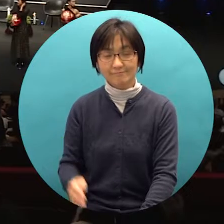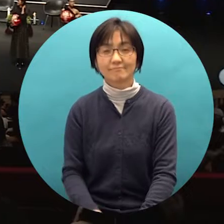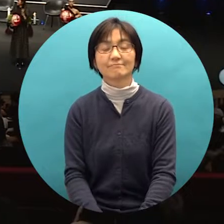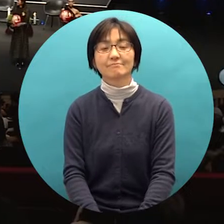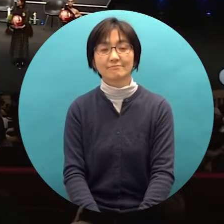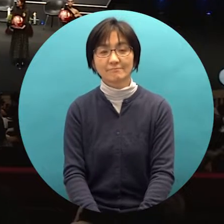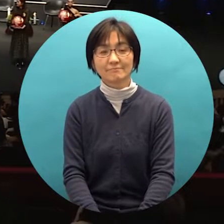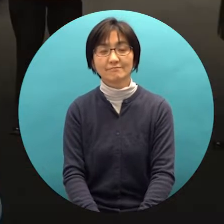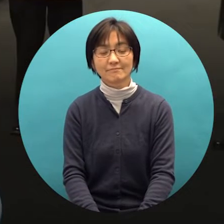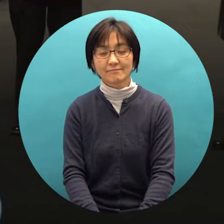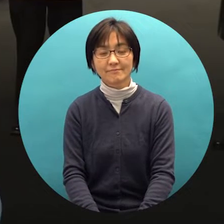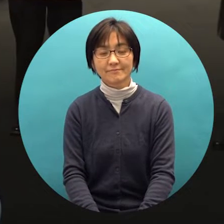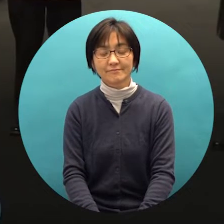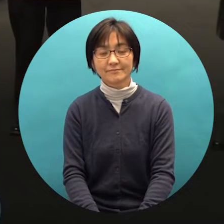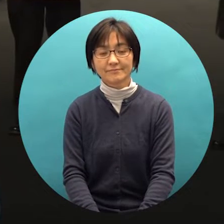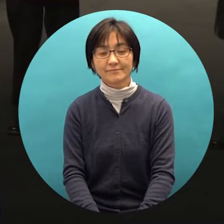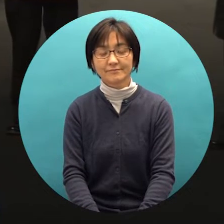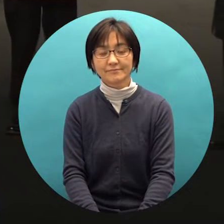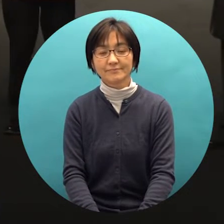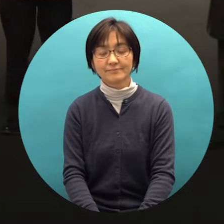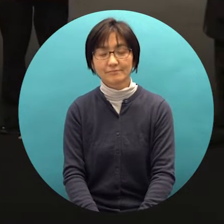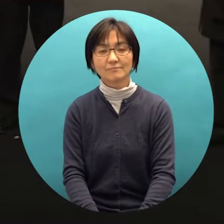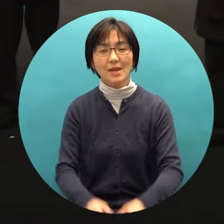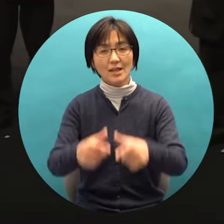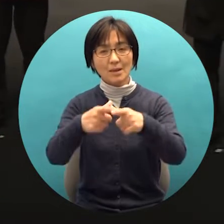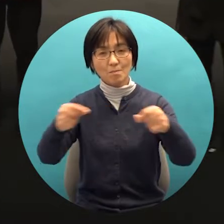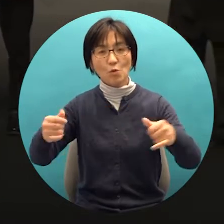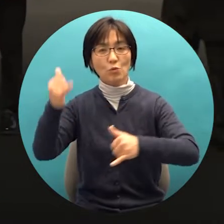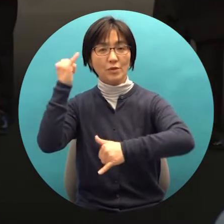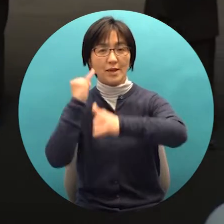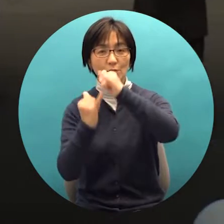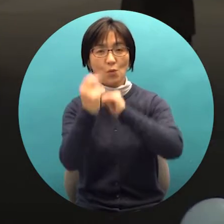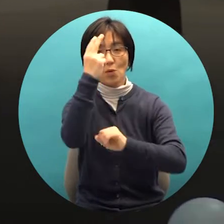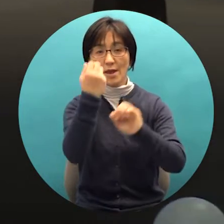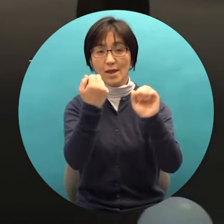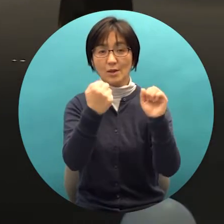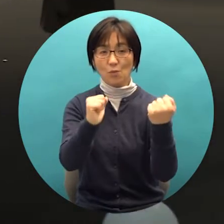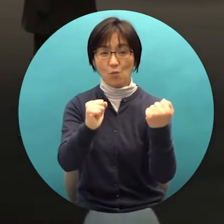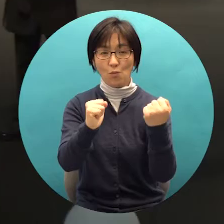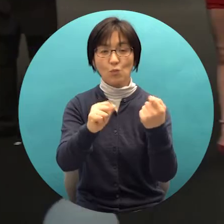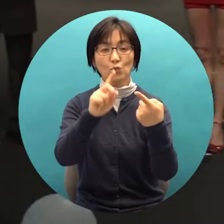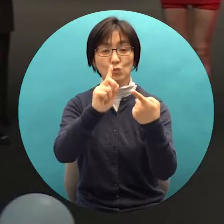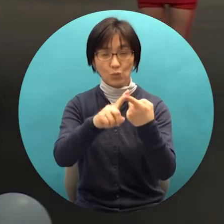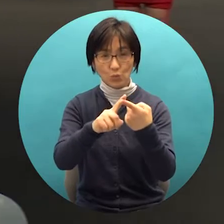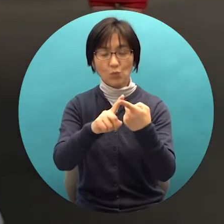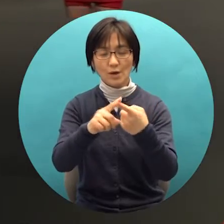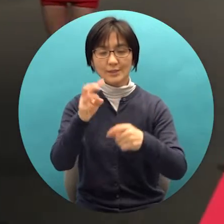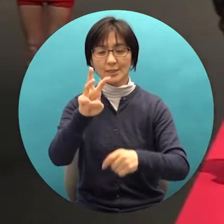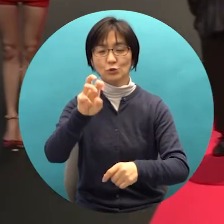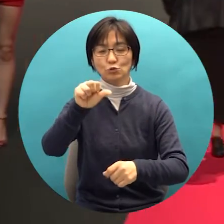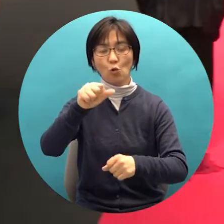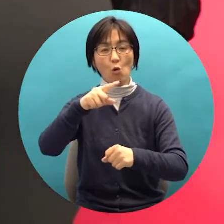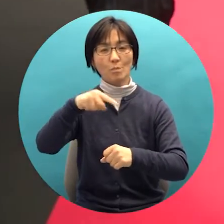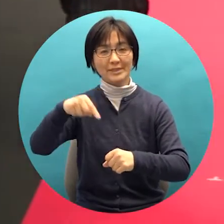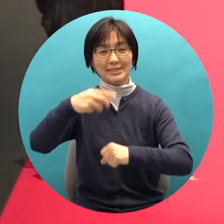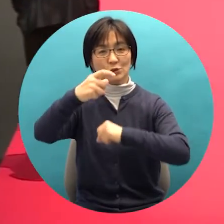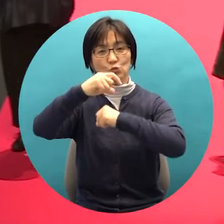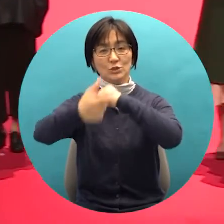。こちらが日本の伝統芸能である浪曲と35ミリフィル